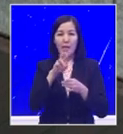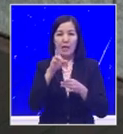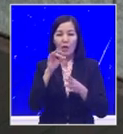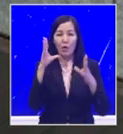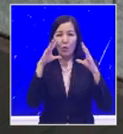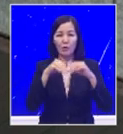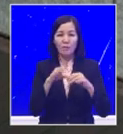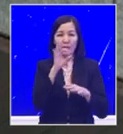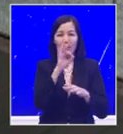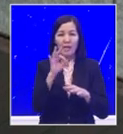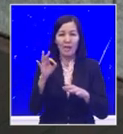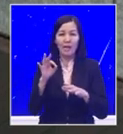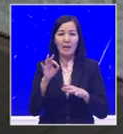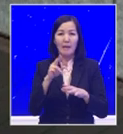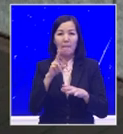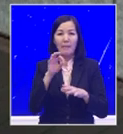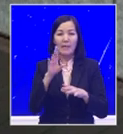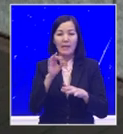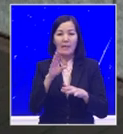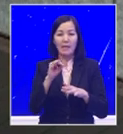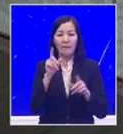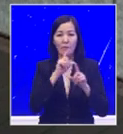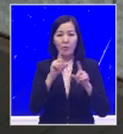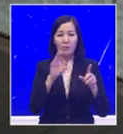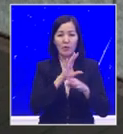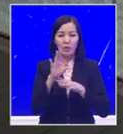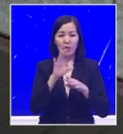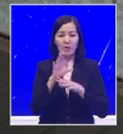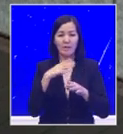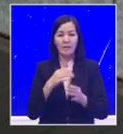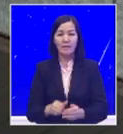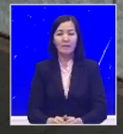дайындалған монеталар арнайы полиграфиялық орамда шығарылады.